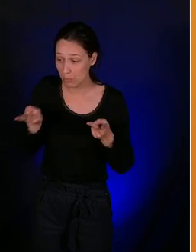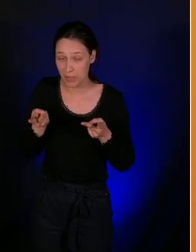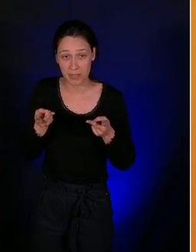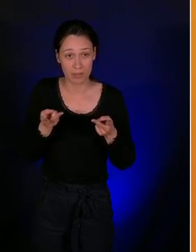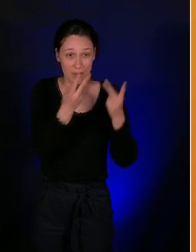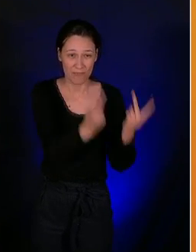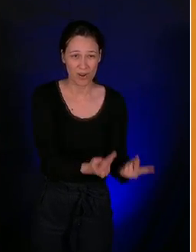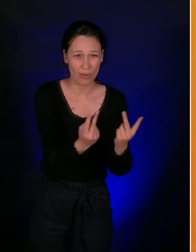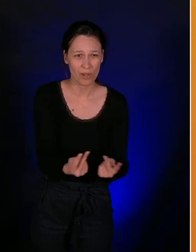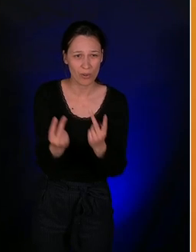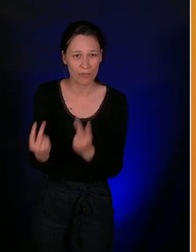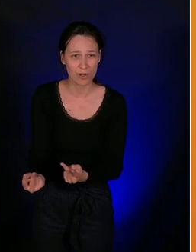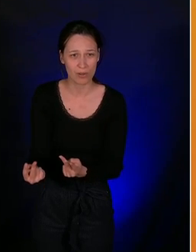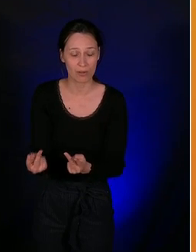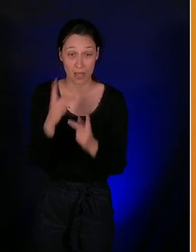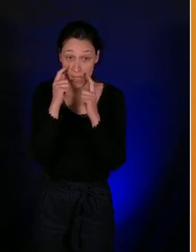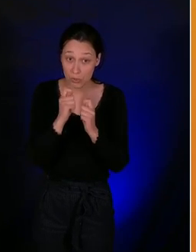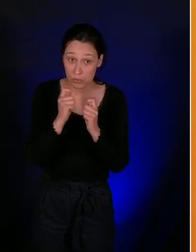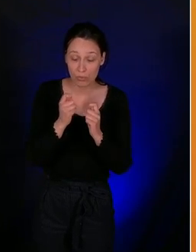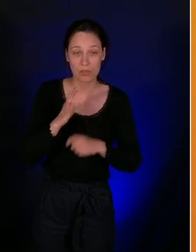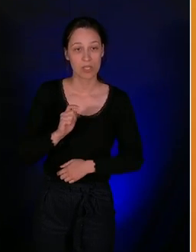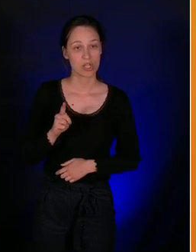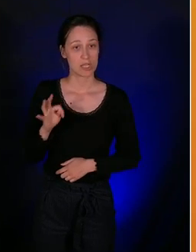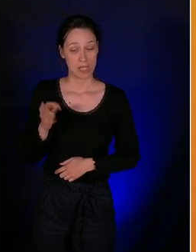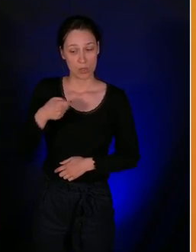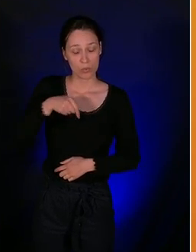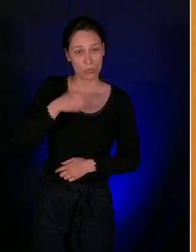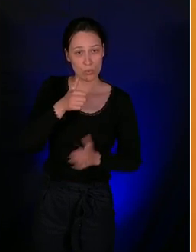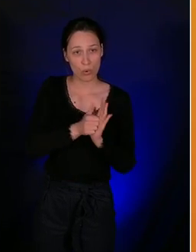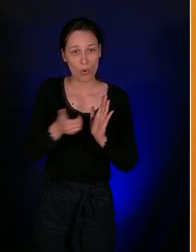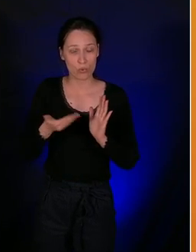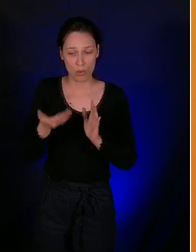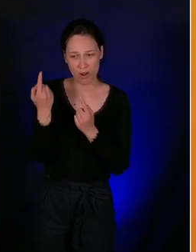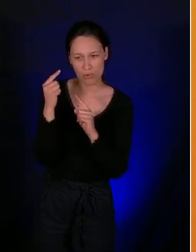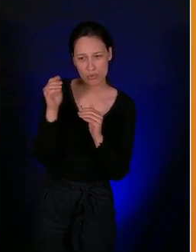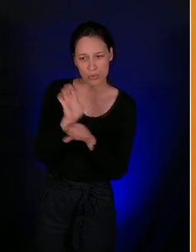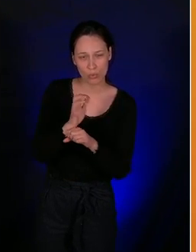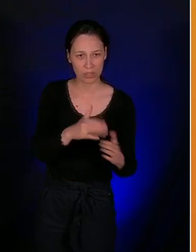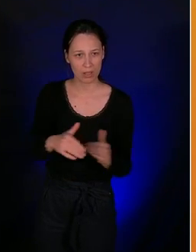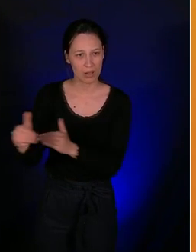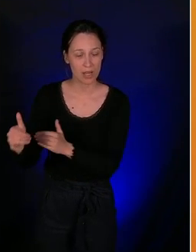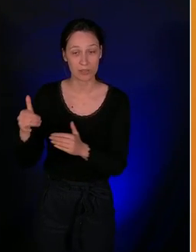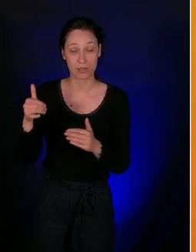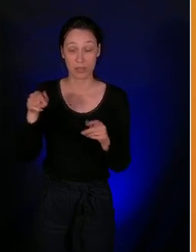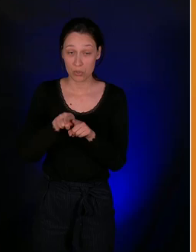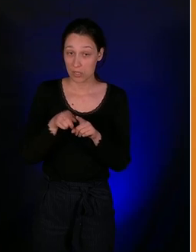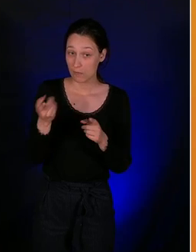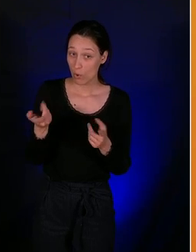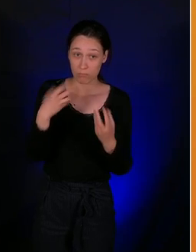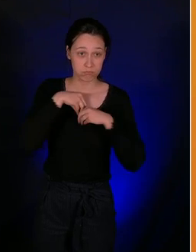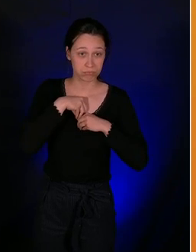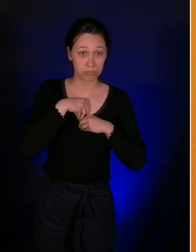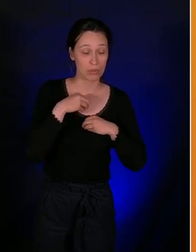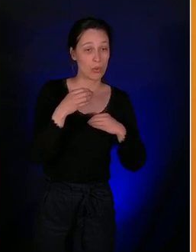bien un syndicat de lutte de classe, de transformation sociale et de rupture écologique. Urgence sociale et urgence écologique, même